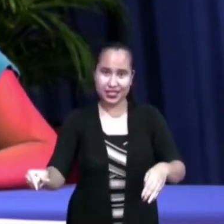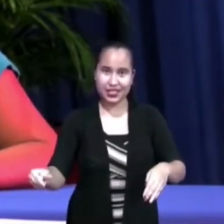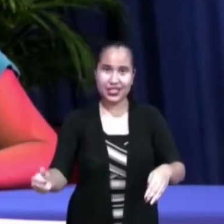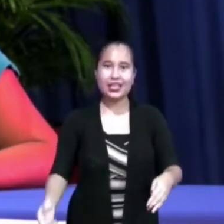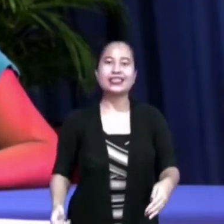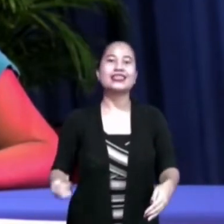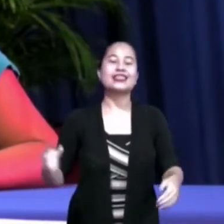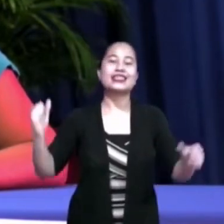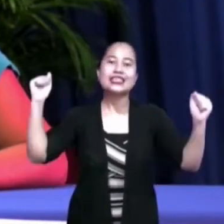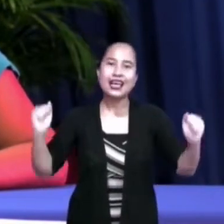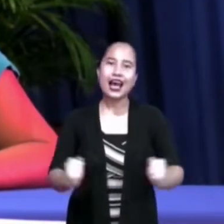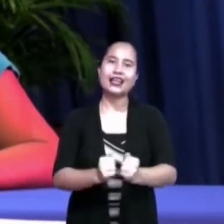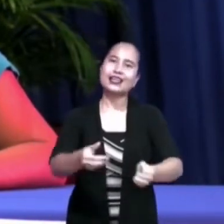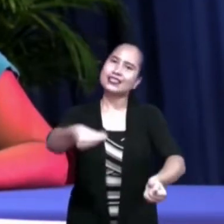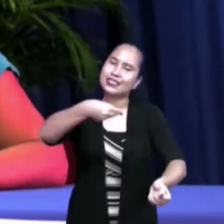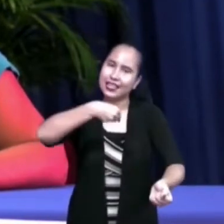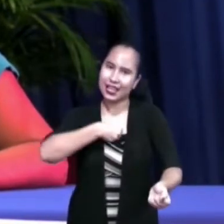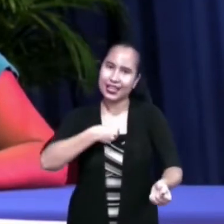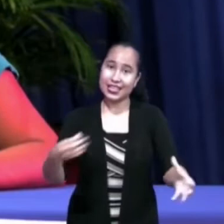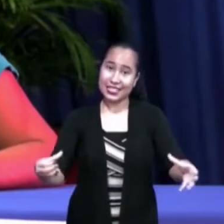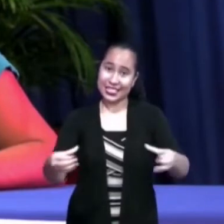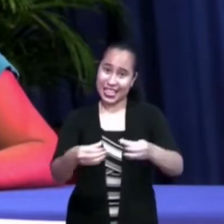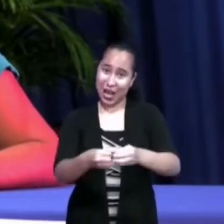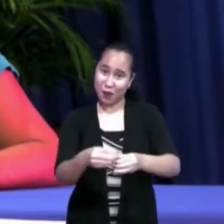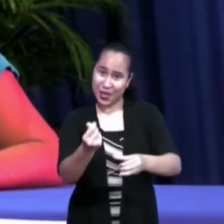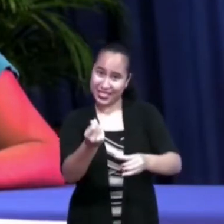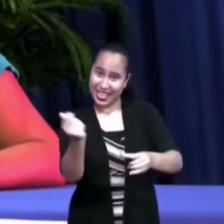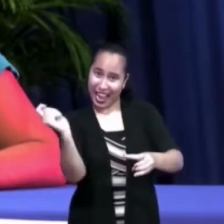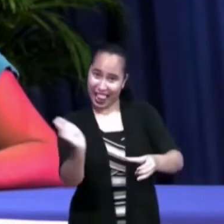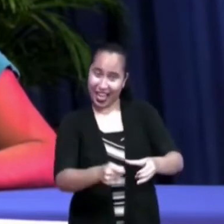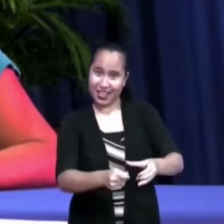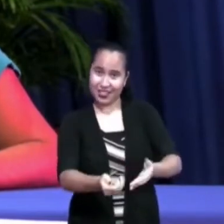Dit ontvangt men samen met het salaris.